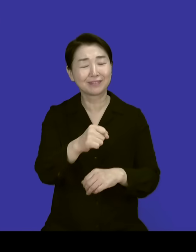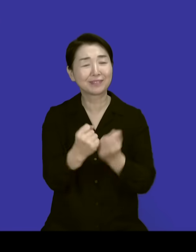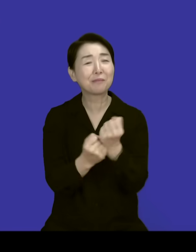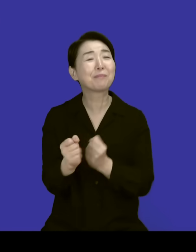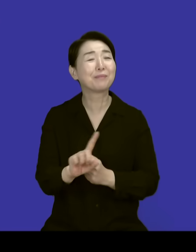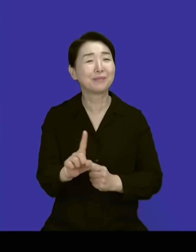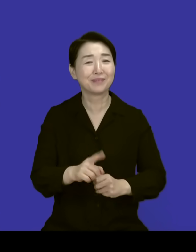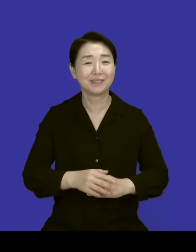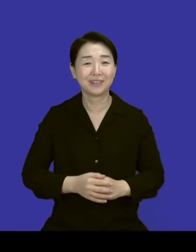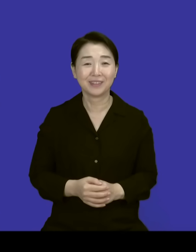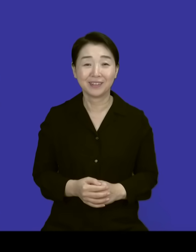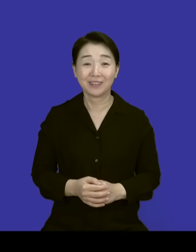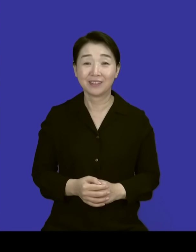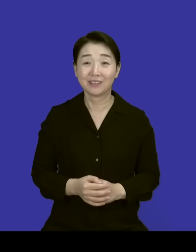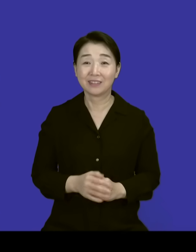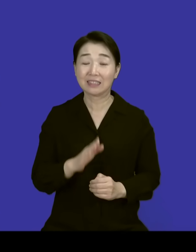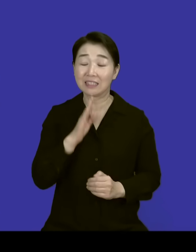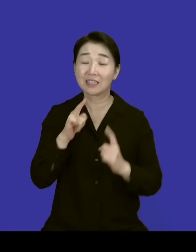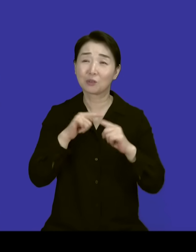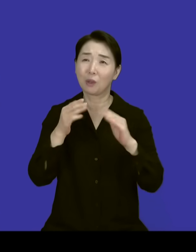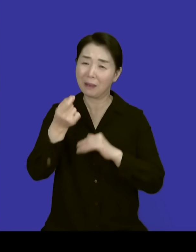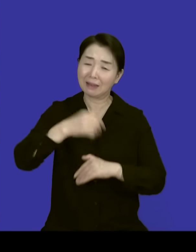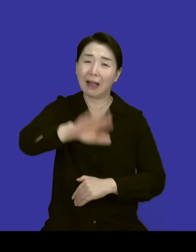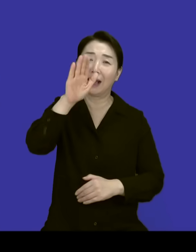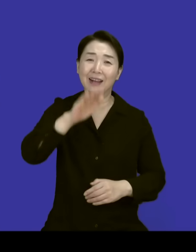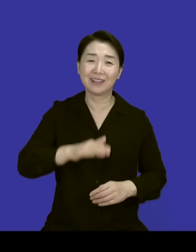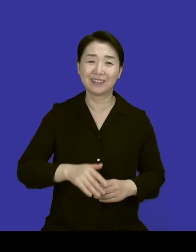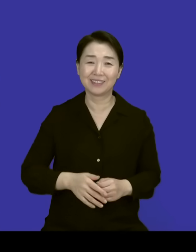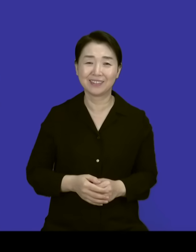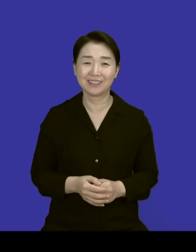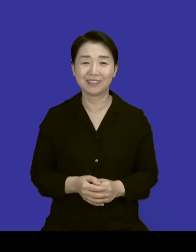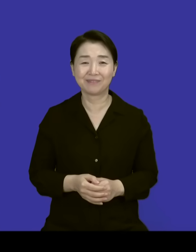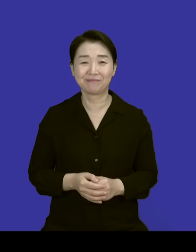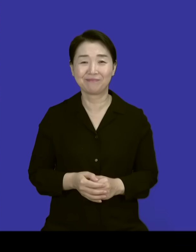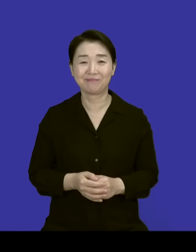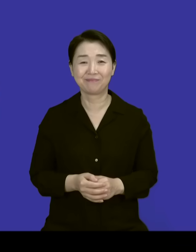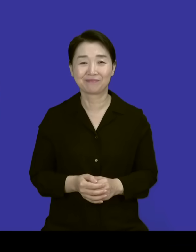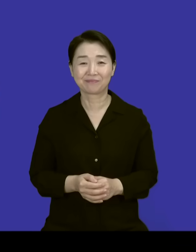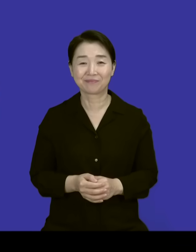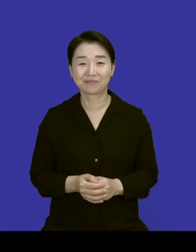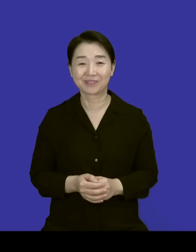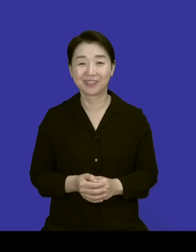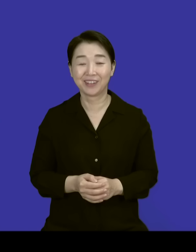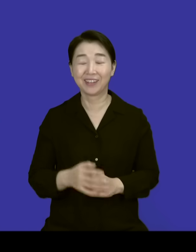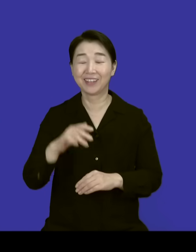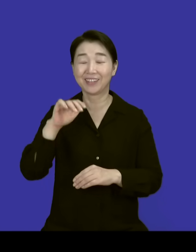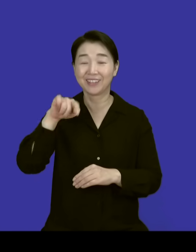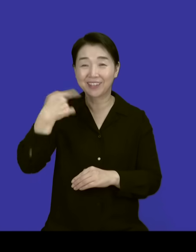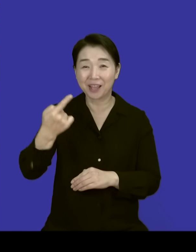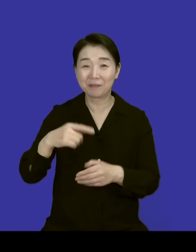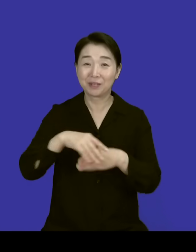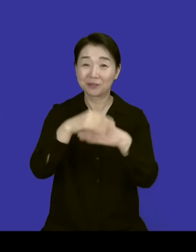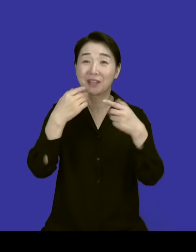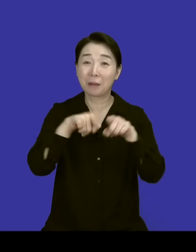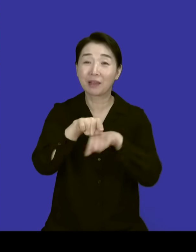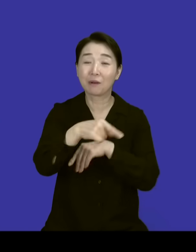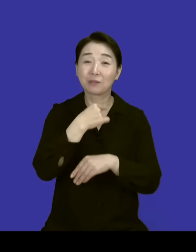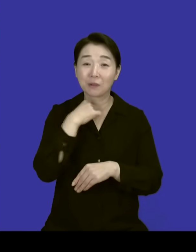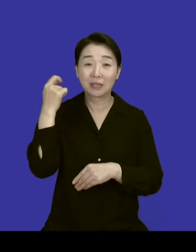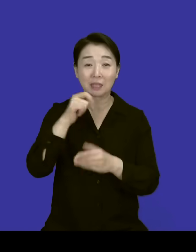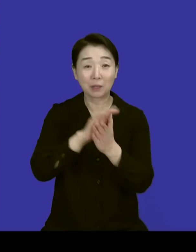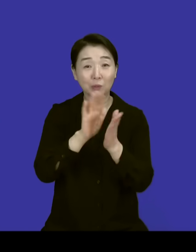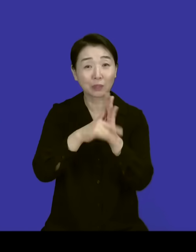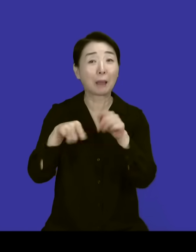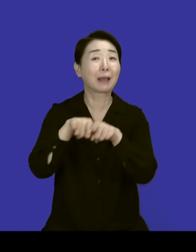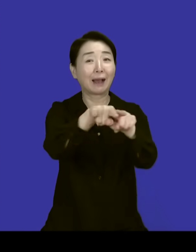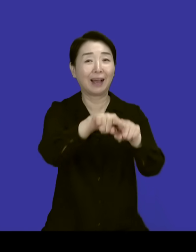돼요? 교회에 정말 빨리 가셔야 되는 분 맞는 것 같아요. 나중에 기회 되면 손잡고 한번. 새벽 기도 갈 때 좀 데리고